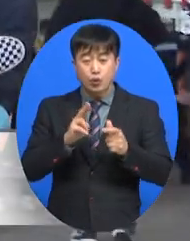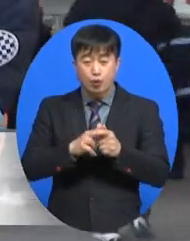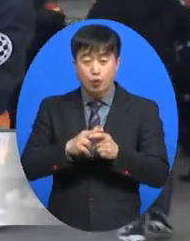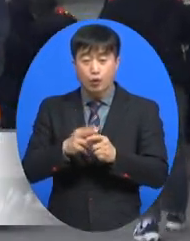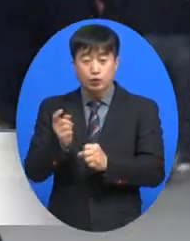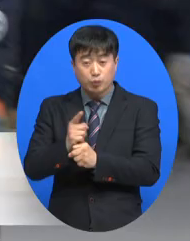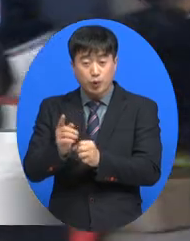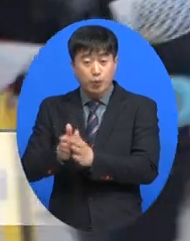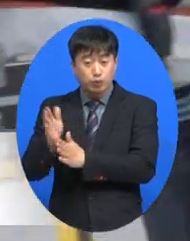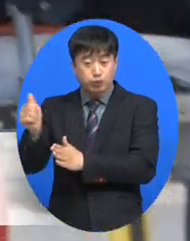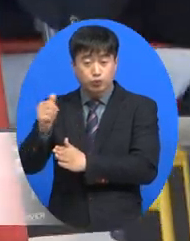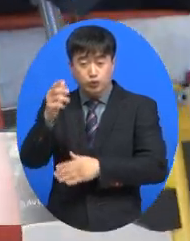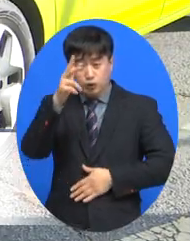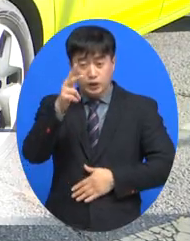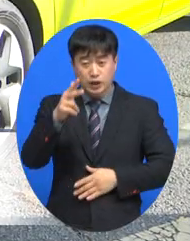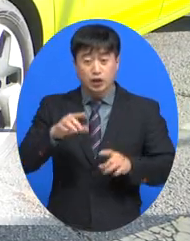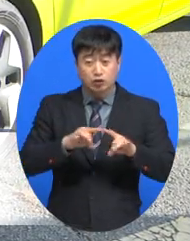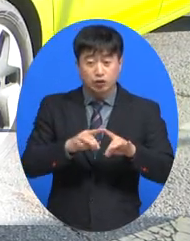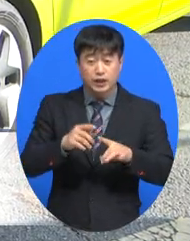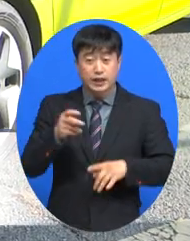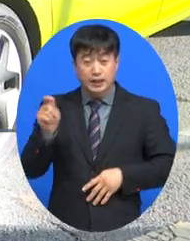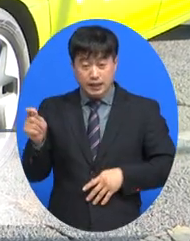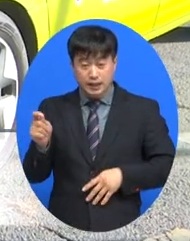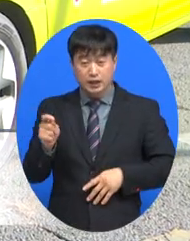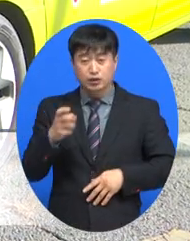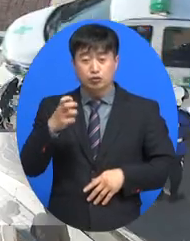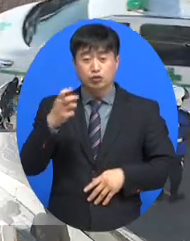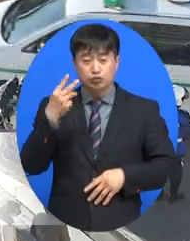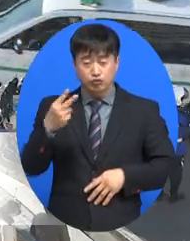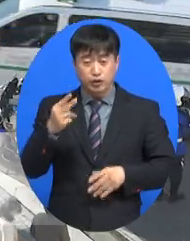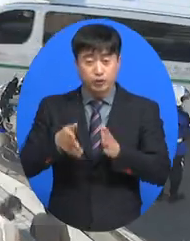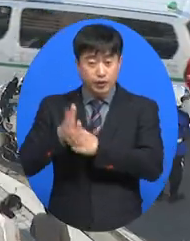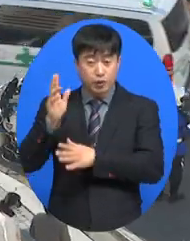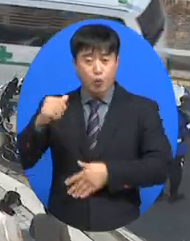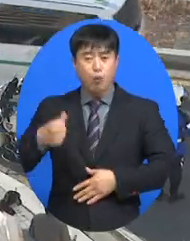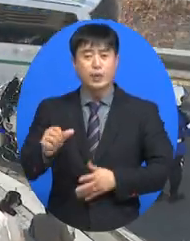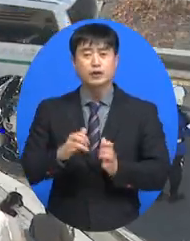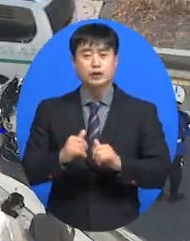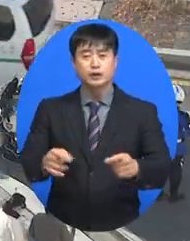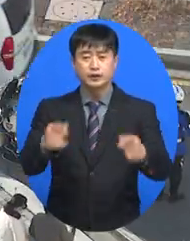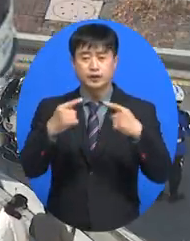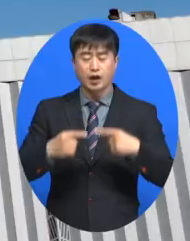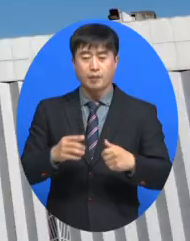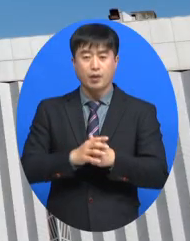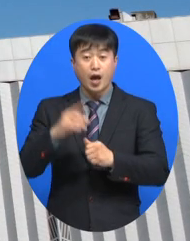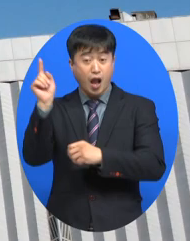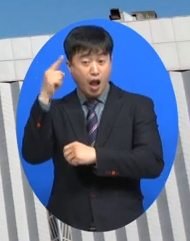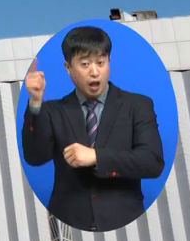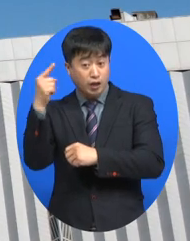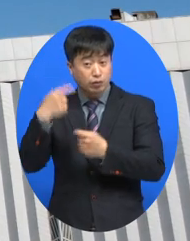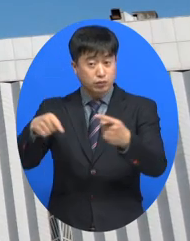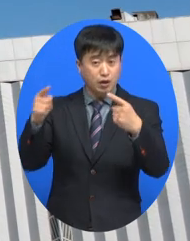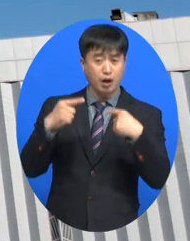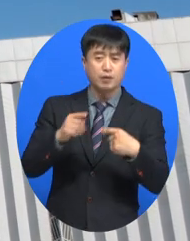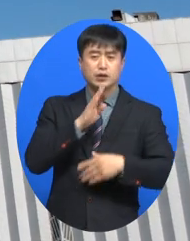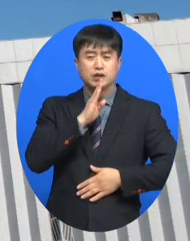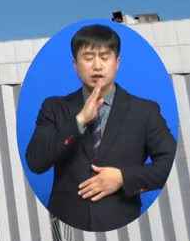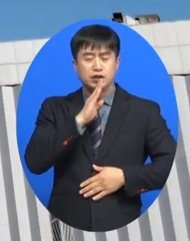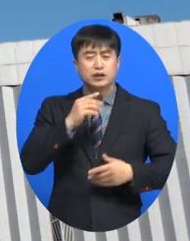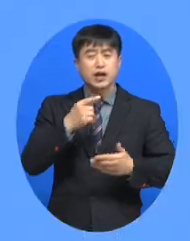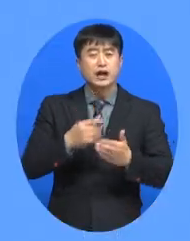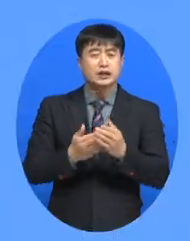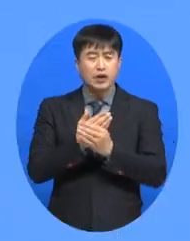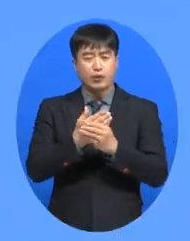경기도와 도소방재난본부, 경찰, 한전, KT 등 32개 기관 500여 명이 참여했고 헬기도 동원돼 실제